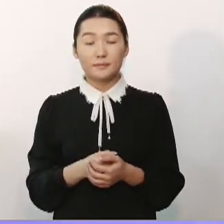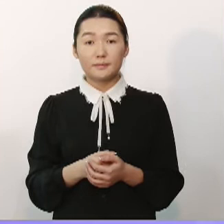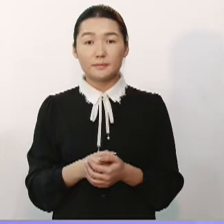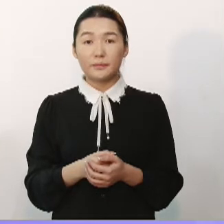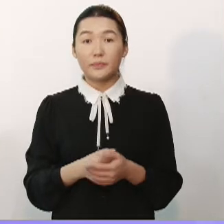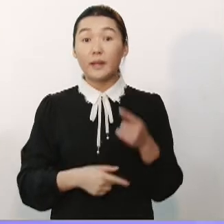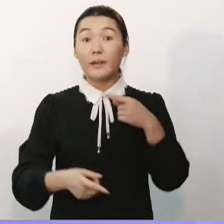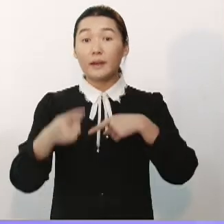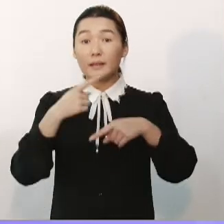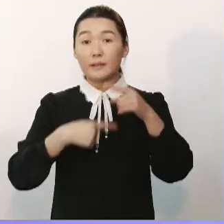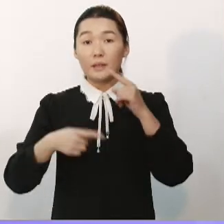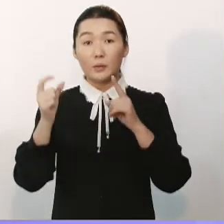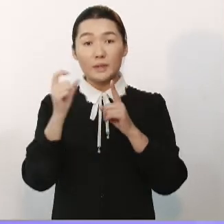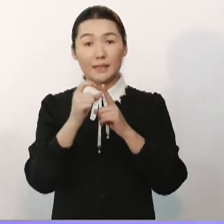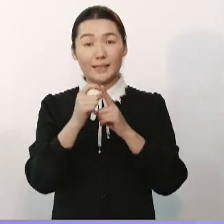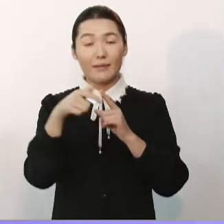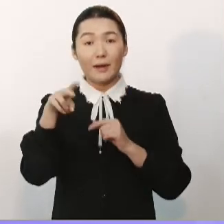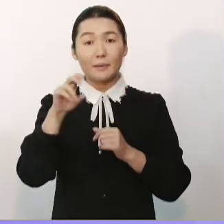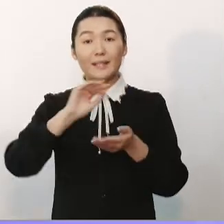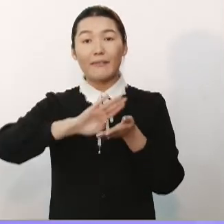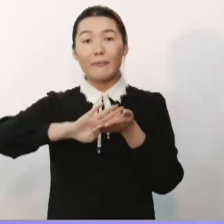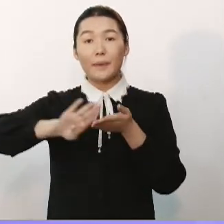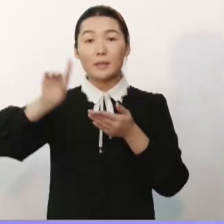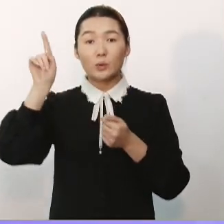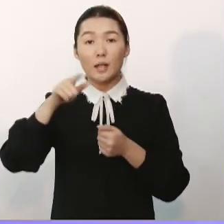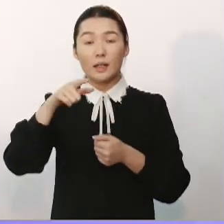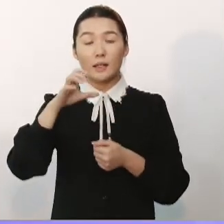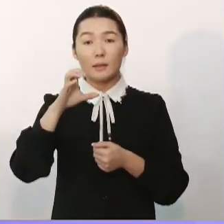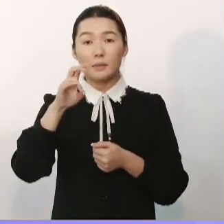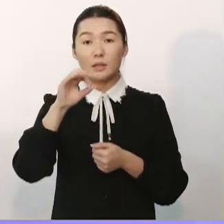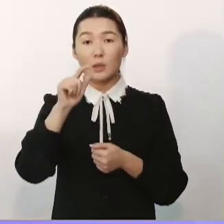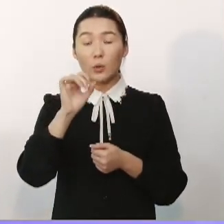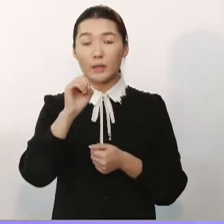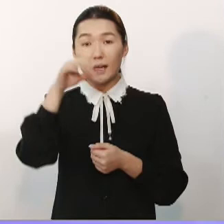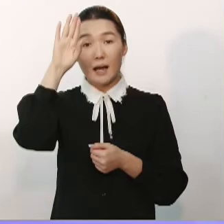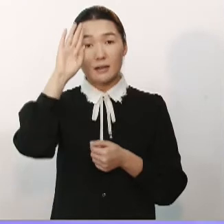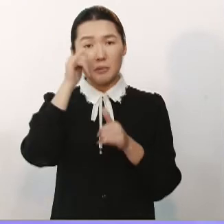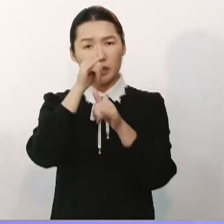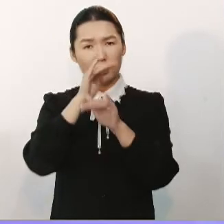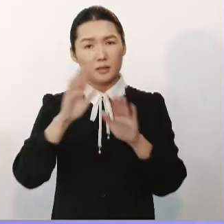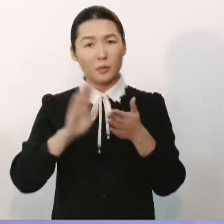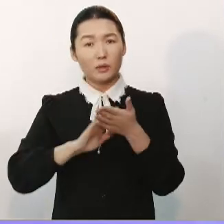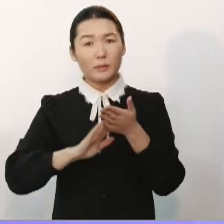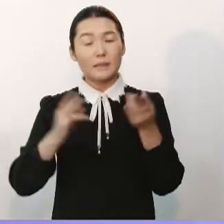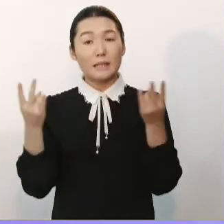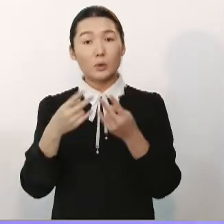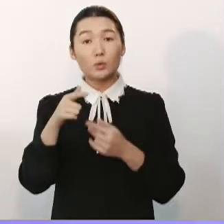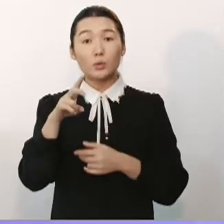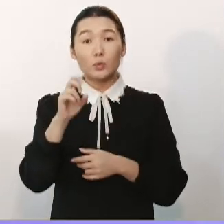Давайте же вернемся к словам, где в безударном слоге Азамат не смог написать нужную гласную.